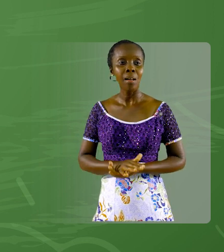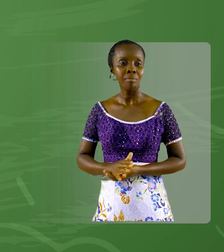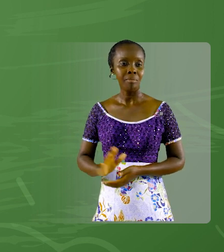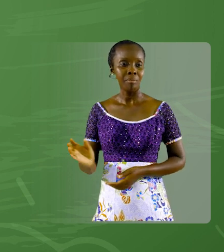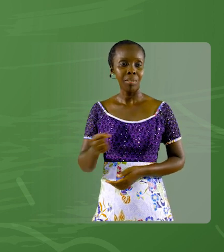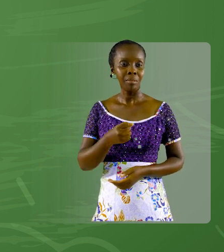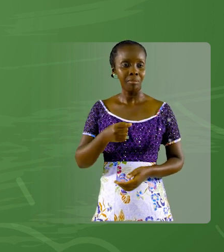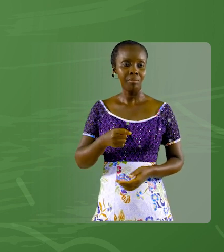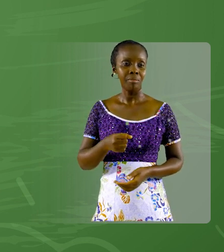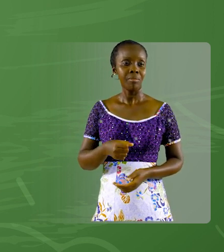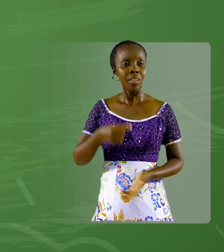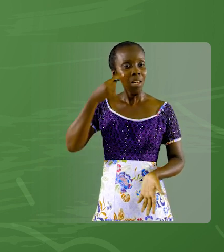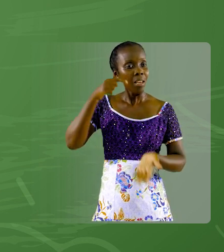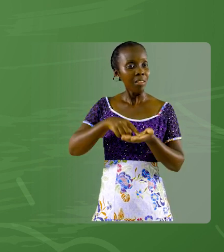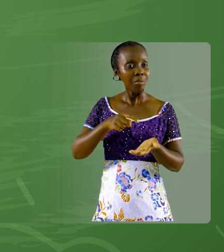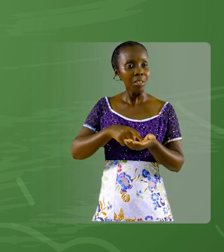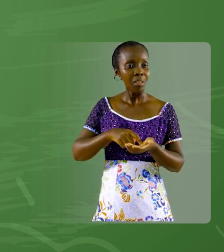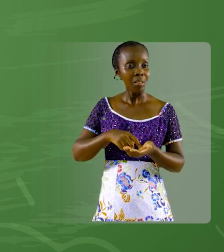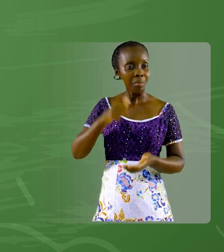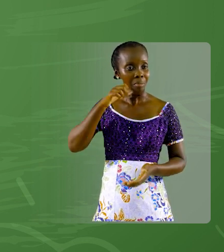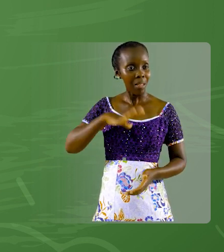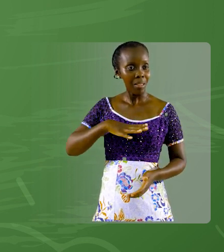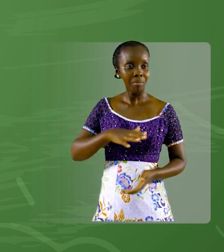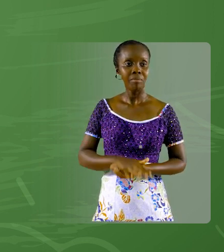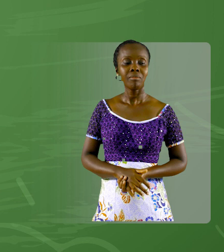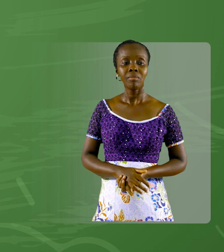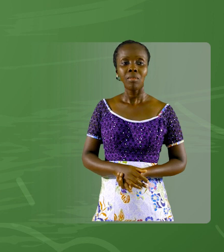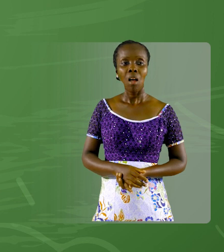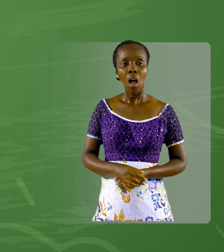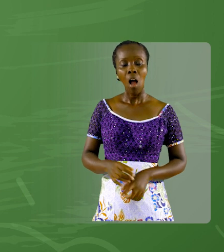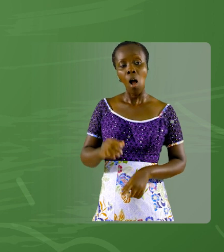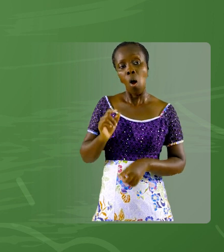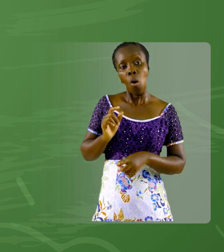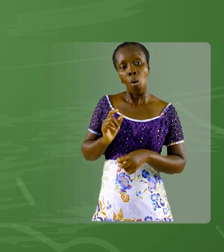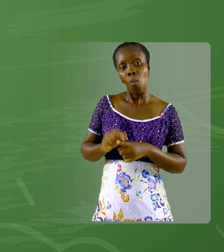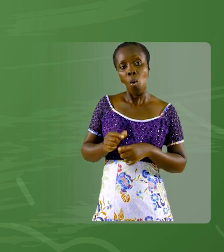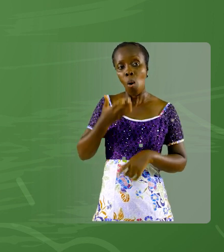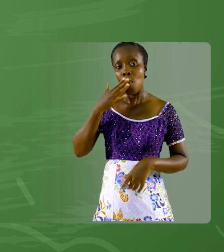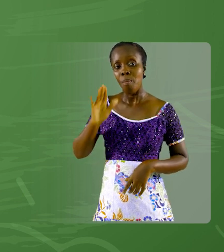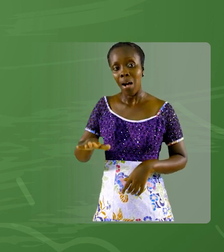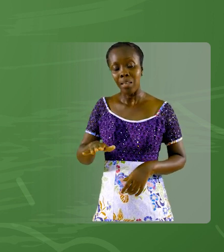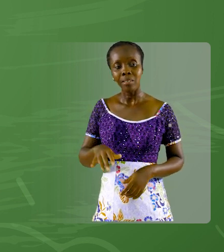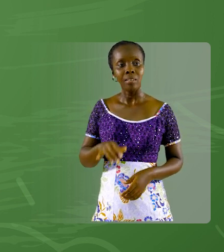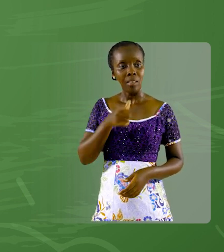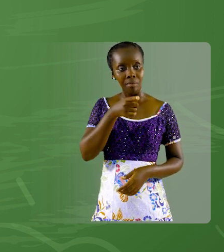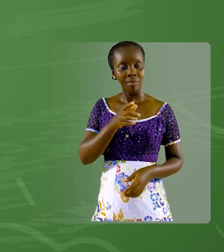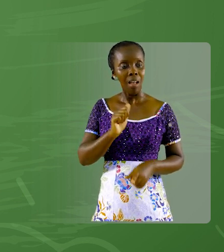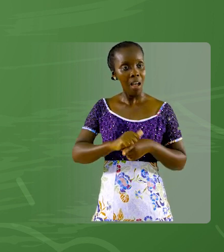dame. Nous avons mal, qui est un adverbe de